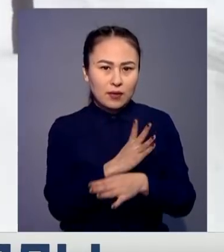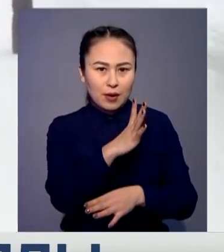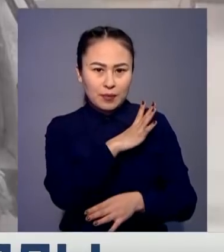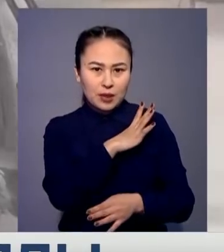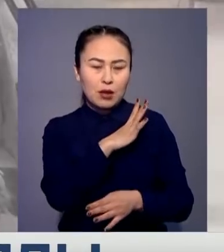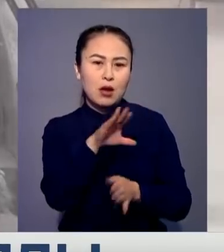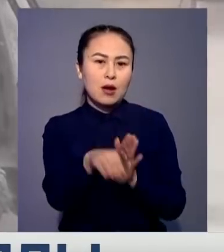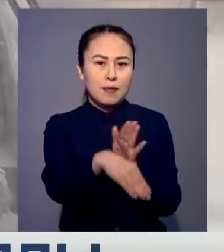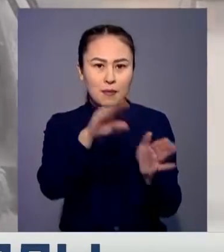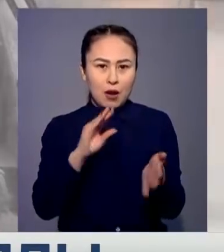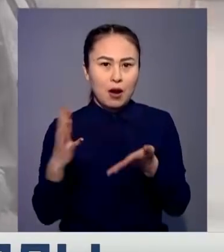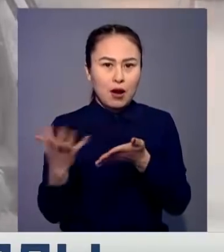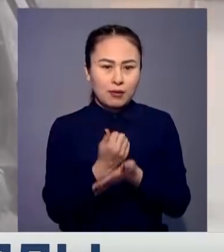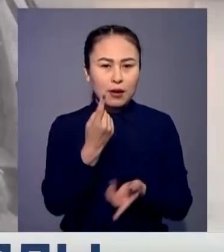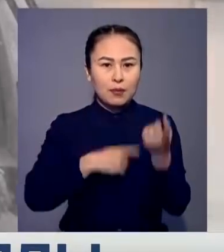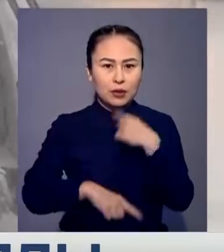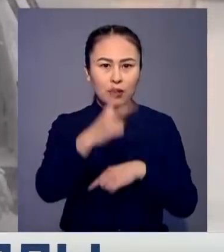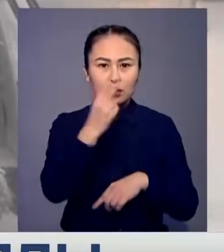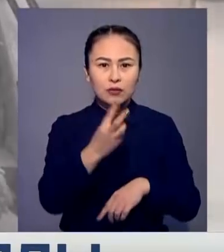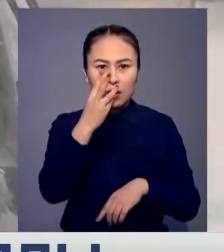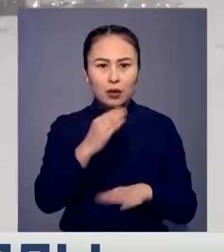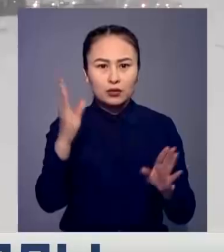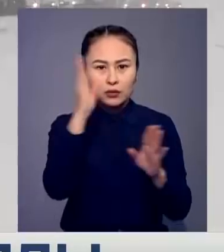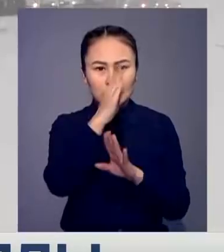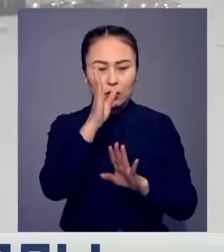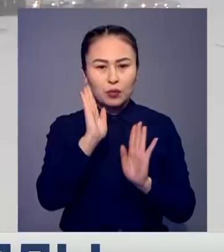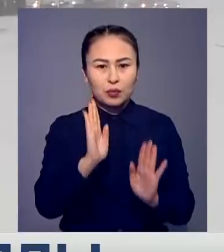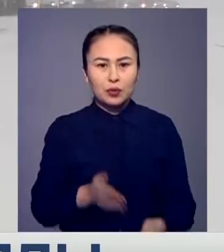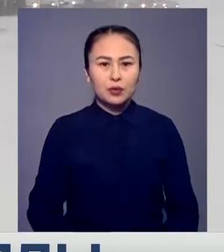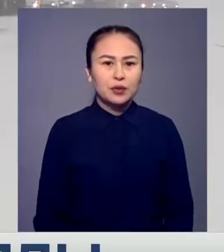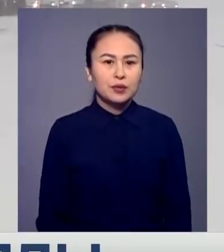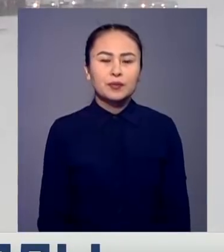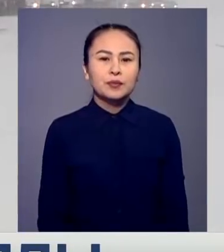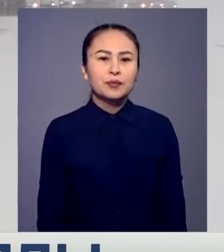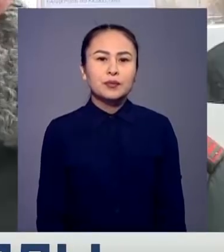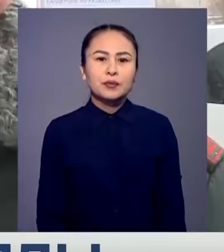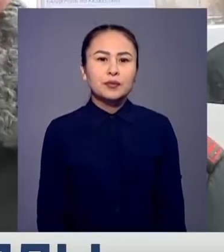шыққан. Жалпы аймақта бірнеше күннен бері күн райы қолайсыз болып тұр.